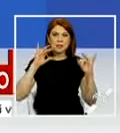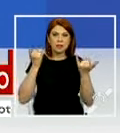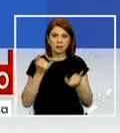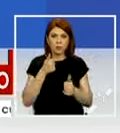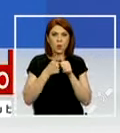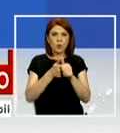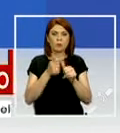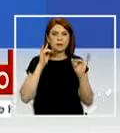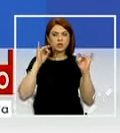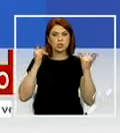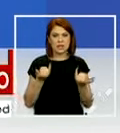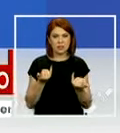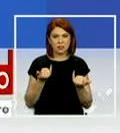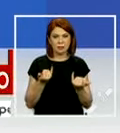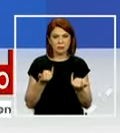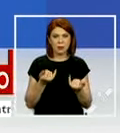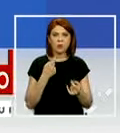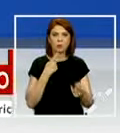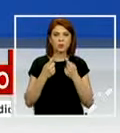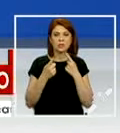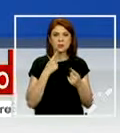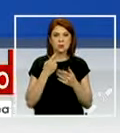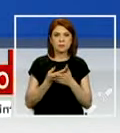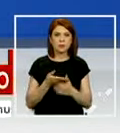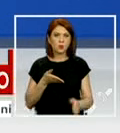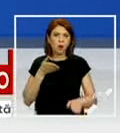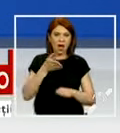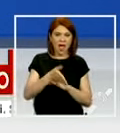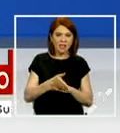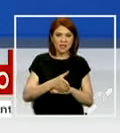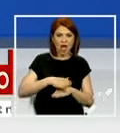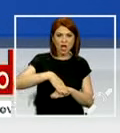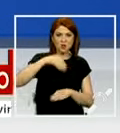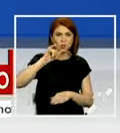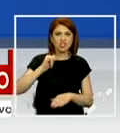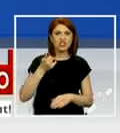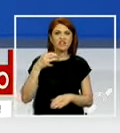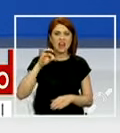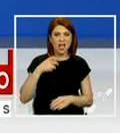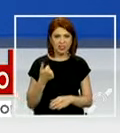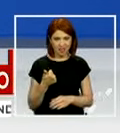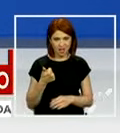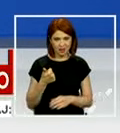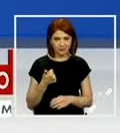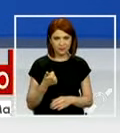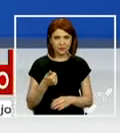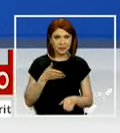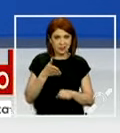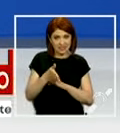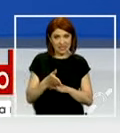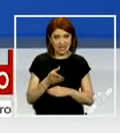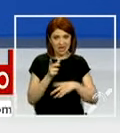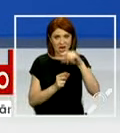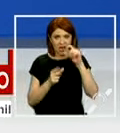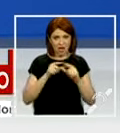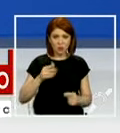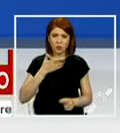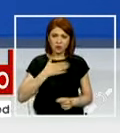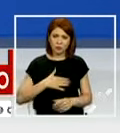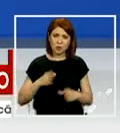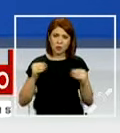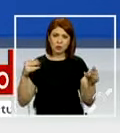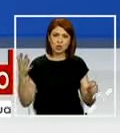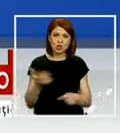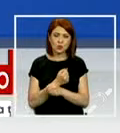urmărim ce se întâmplă cu negocierile pentru accederea Finlandei și Suediei NATO. Îi dorim tot